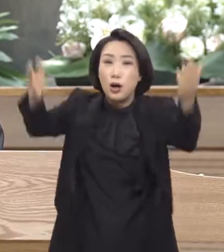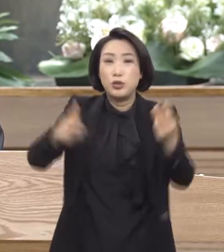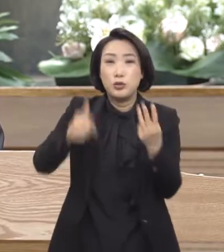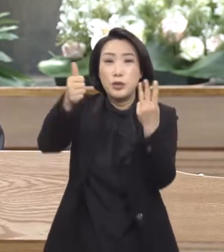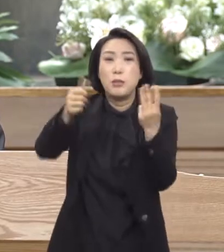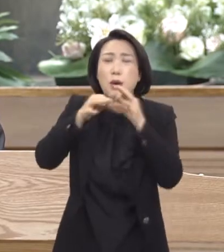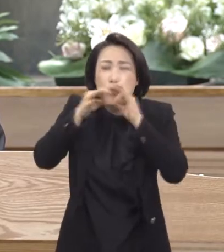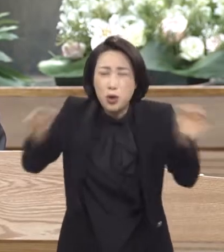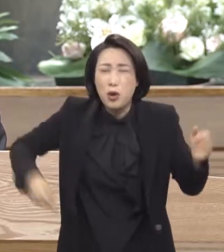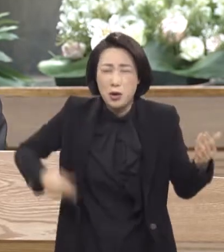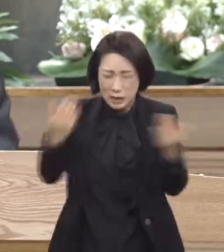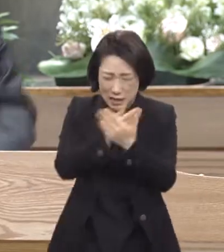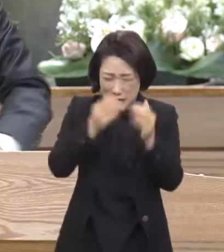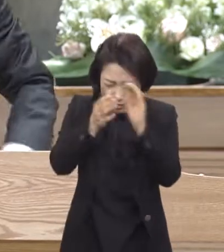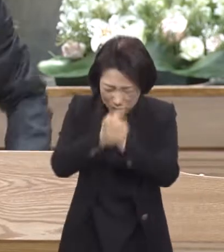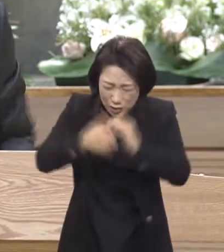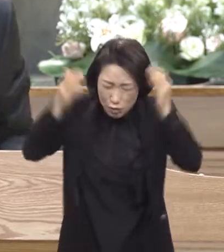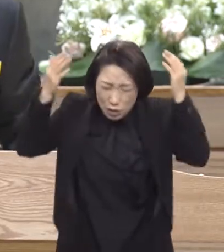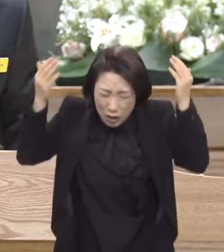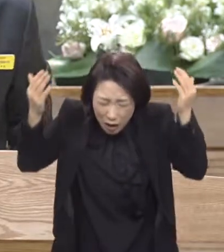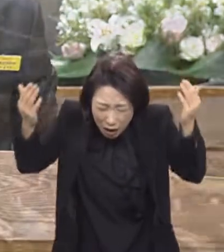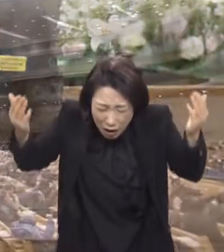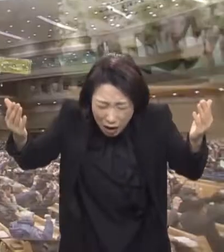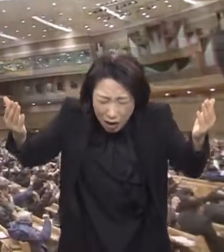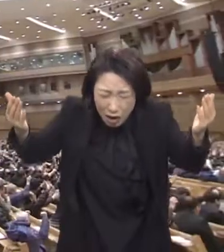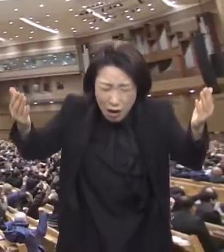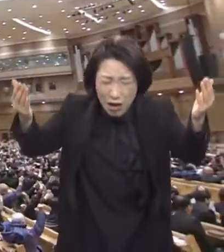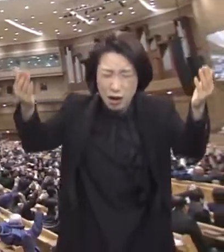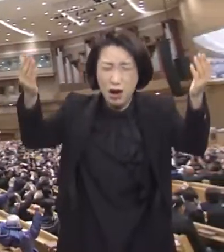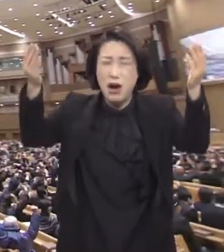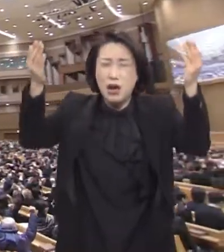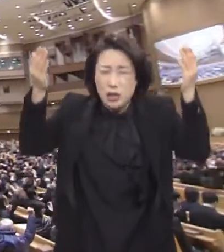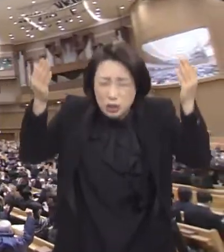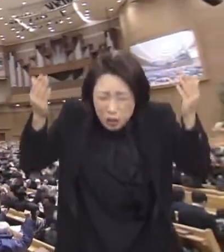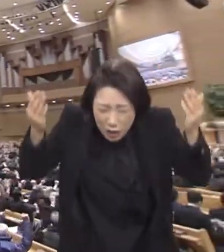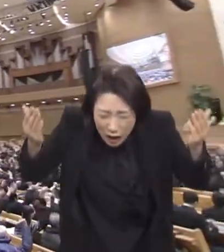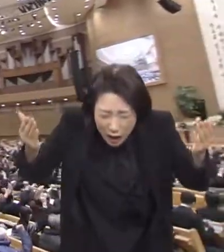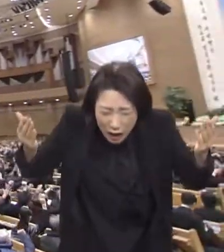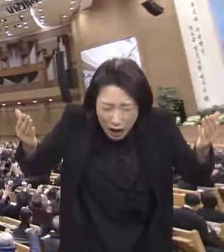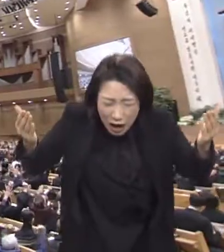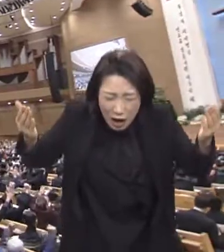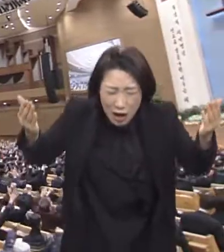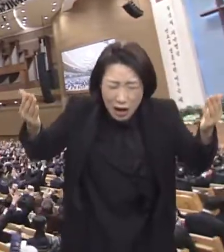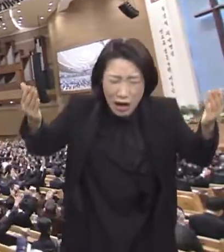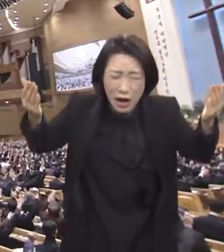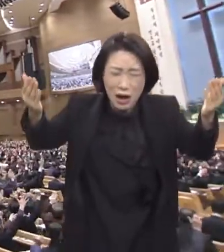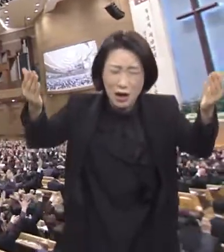삼창하고 회개하겠습니다. 주여! 주여!